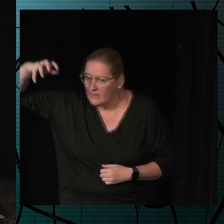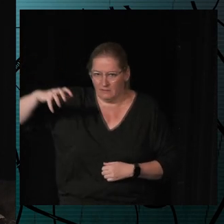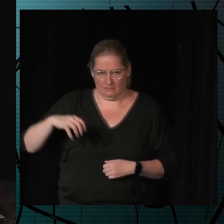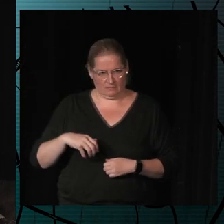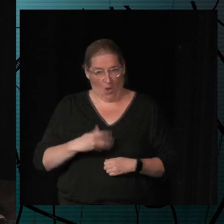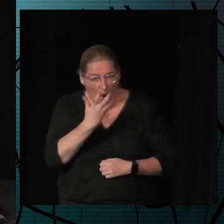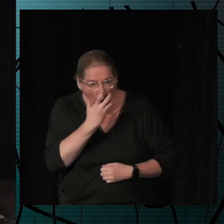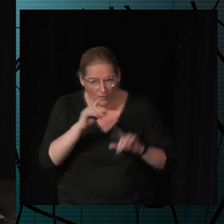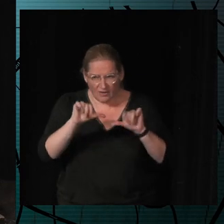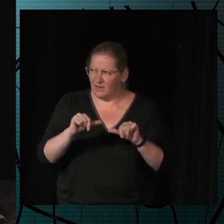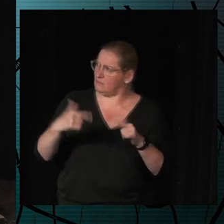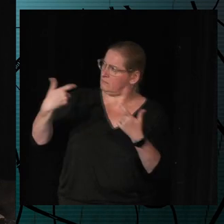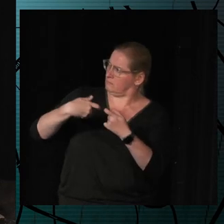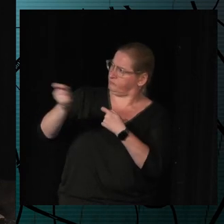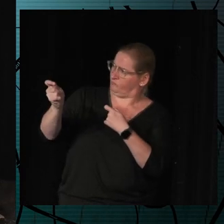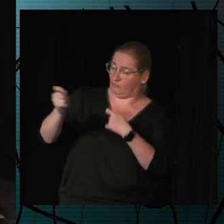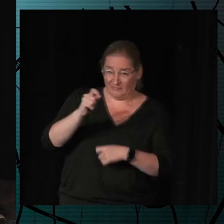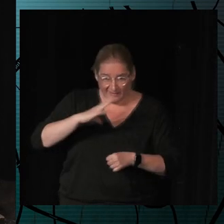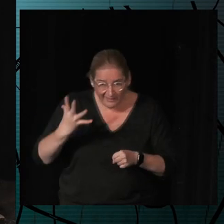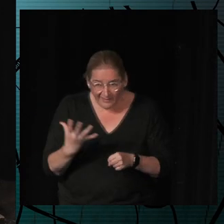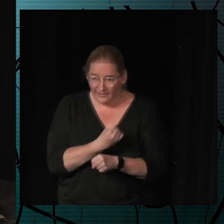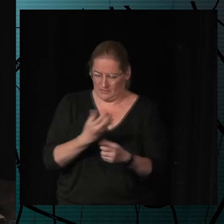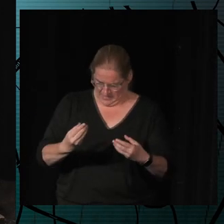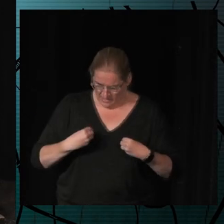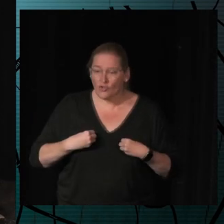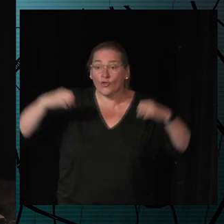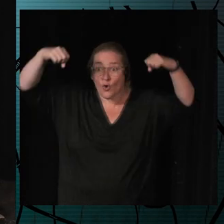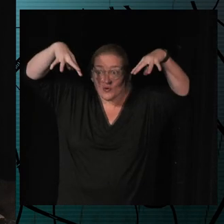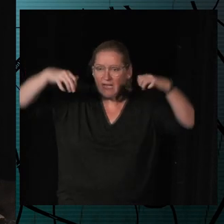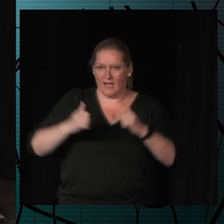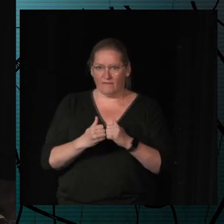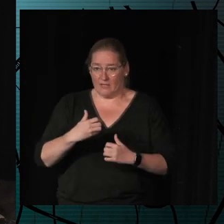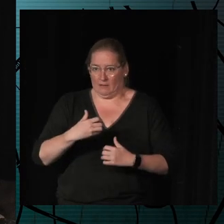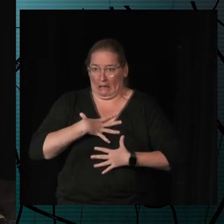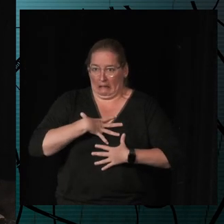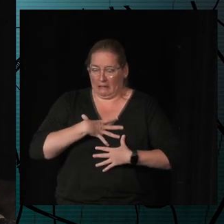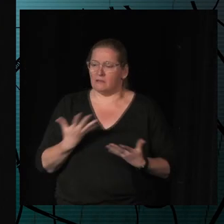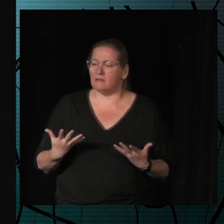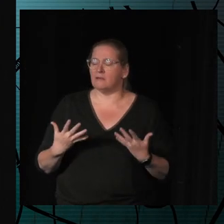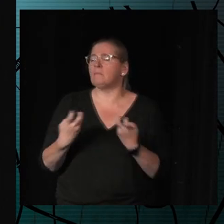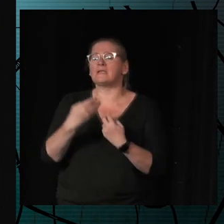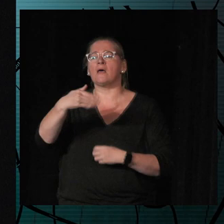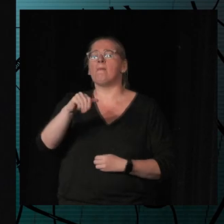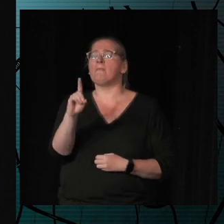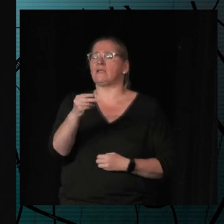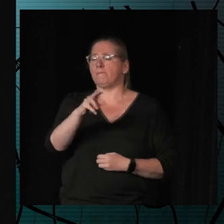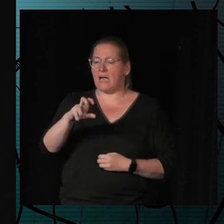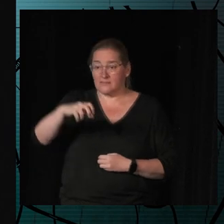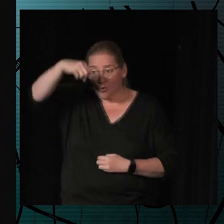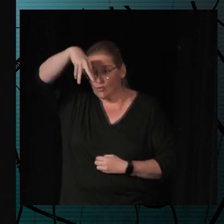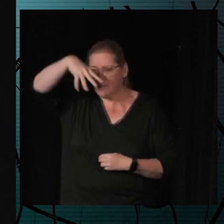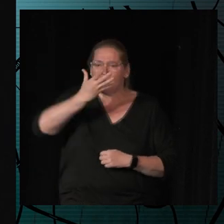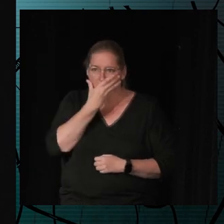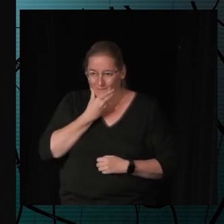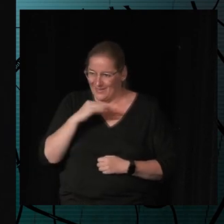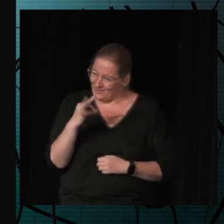enjeu qui est complètement différent et encore une fois je pense qu' une question de C curceur où Mad Max on a de très très belles lumières et forcément ça